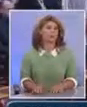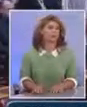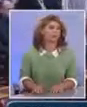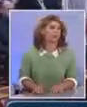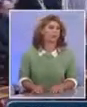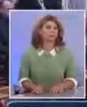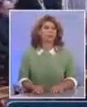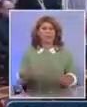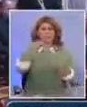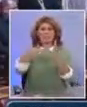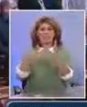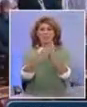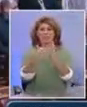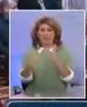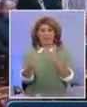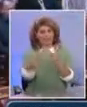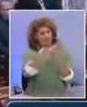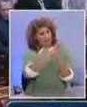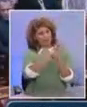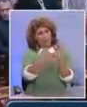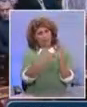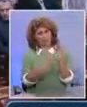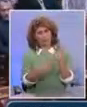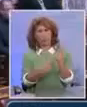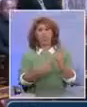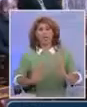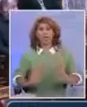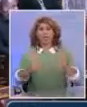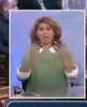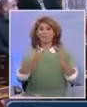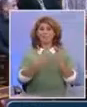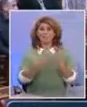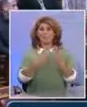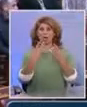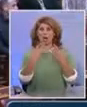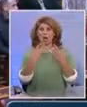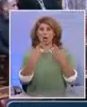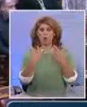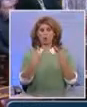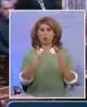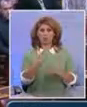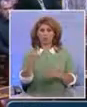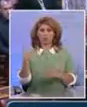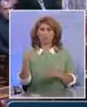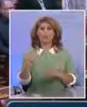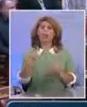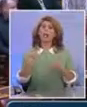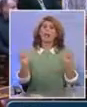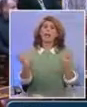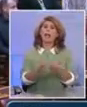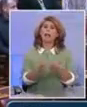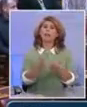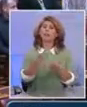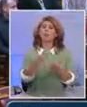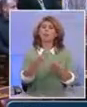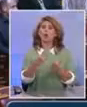16 χαρακτηριστικά αναφέρει: η επανάσταση του 1821 ήταν προϊόν εθνικού κινήματος το οποίο